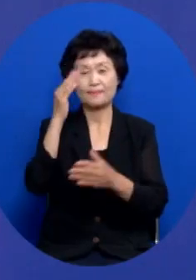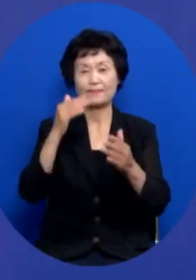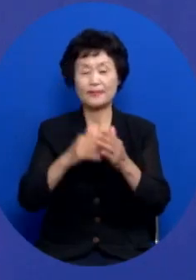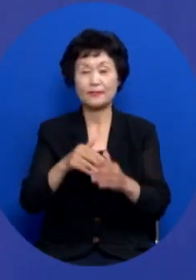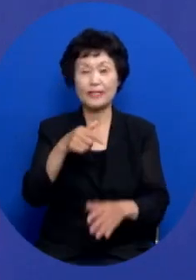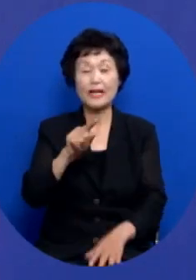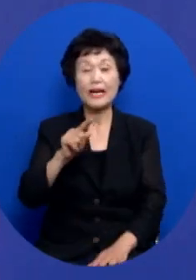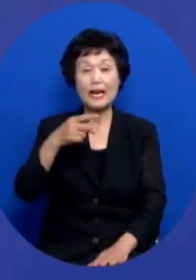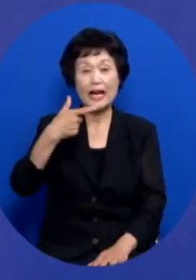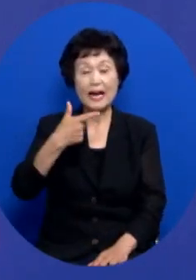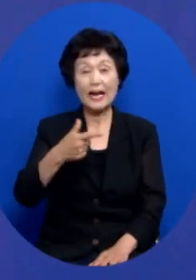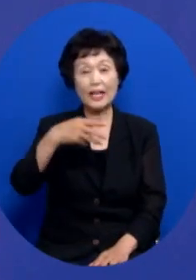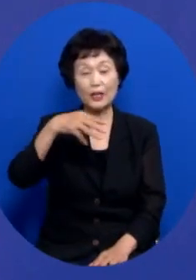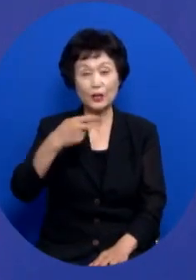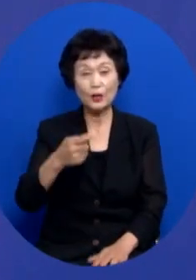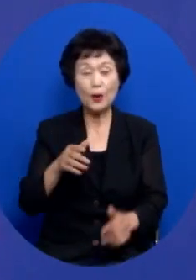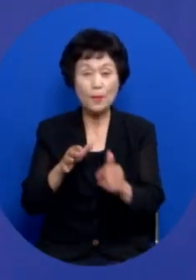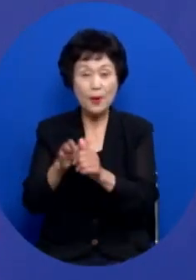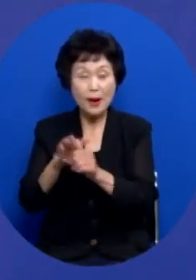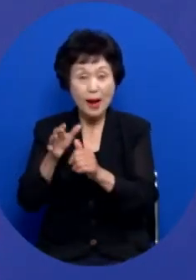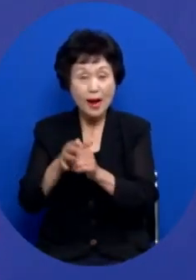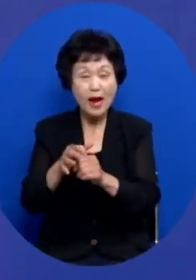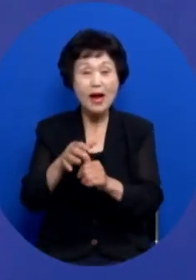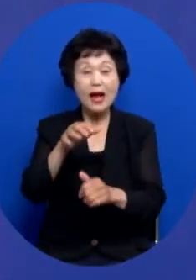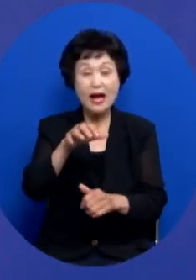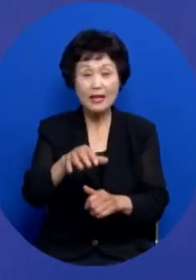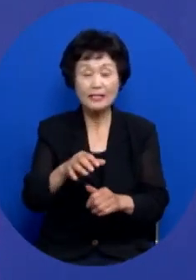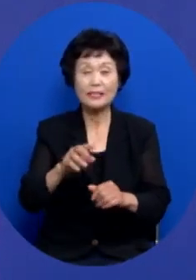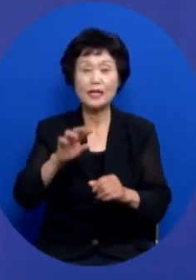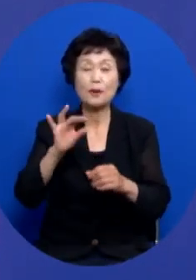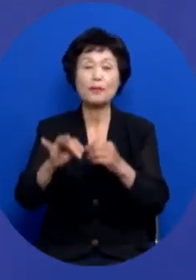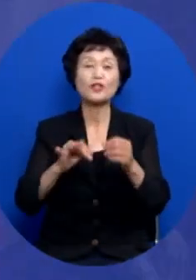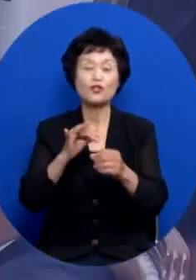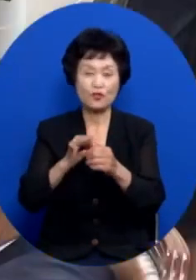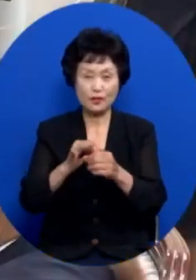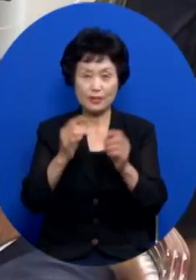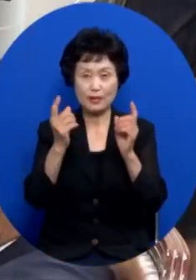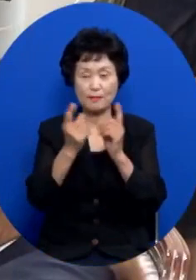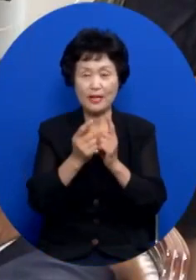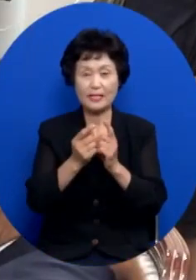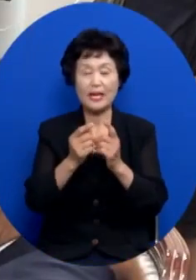간토학살 100주기를 맞아 피해 소송을 준비하는 좌담회가 열렸습니다.